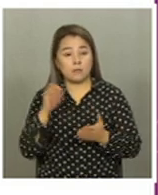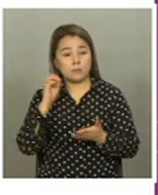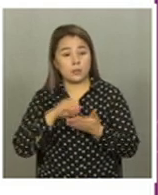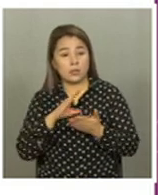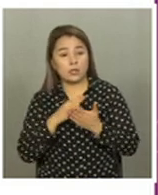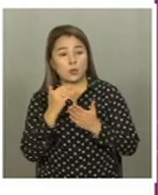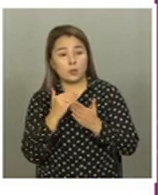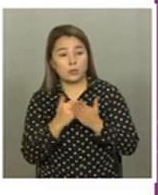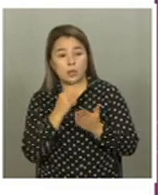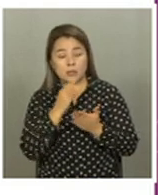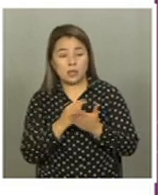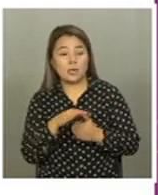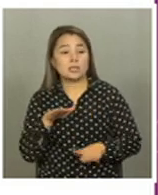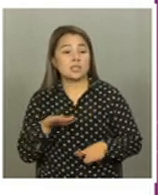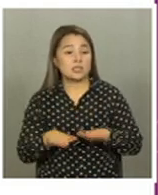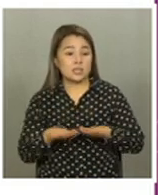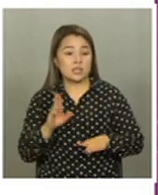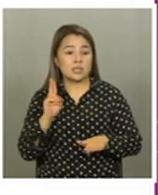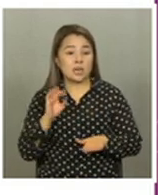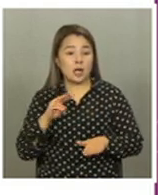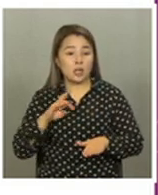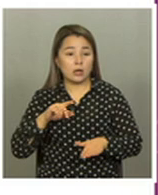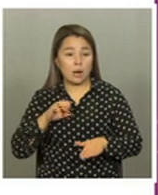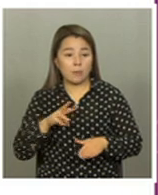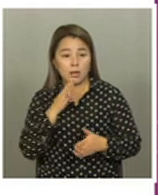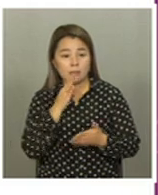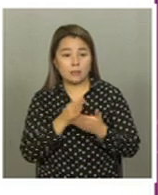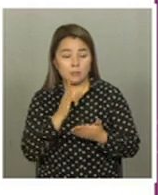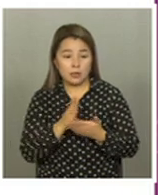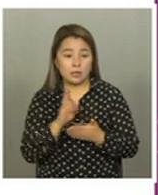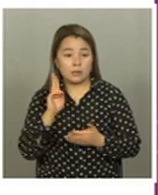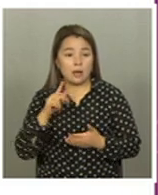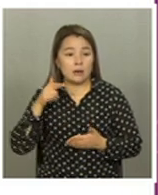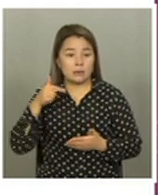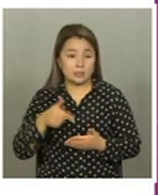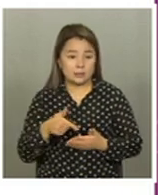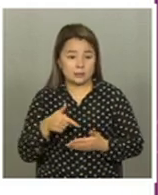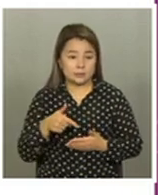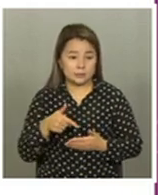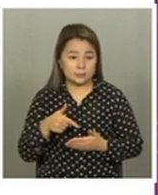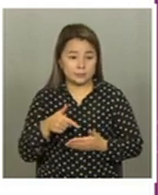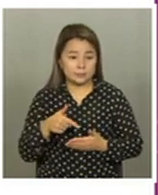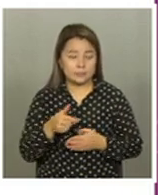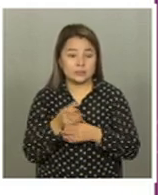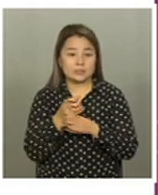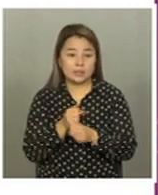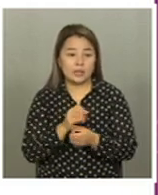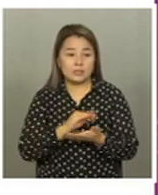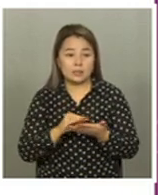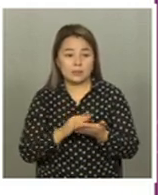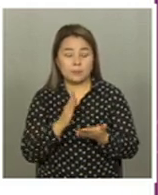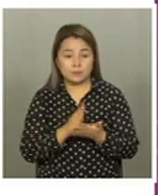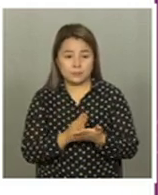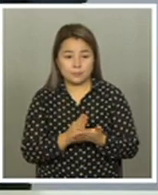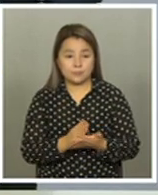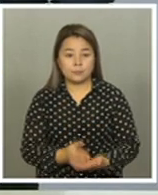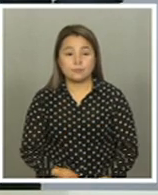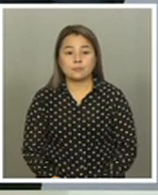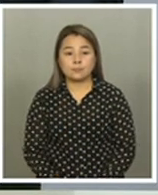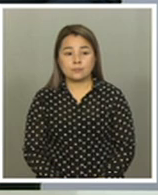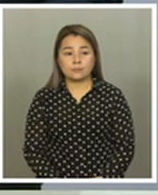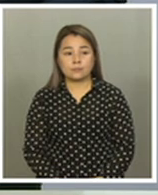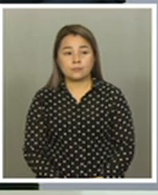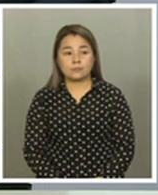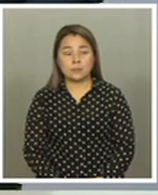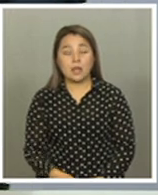жүйесінде массаның өлшем бірлігіне килограмм алынады. Қысқаша дәл осылай КГ, қысқаша килограмм осылай жазылады.